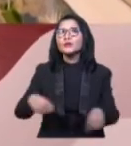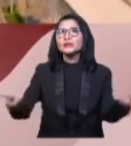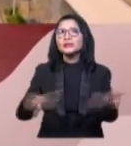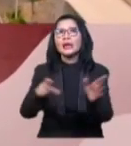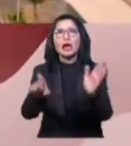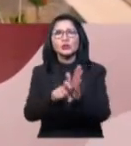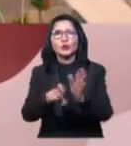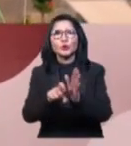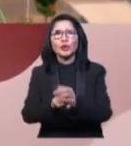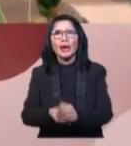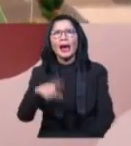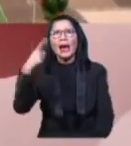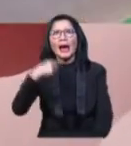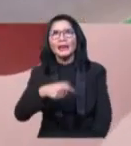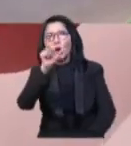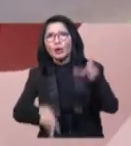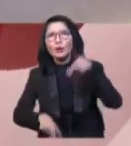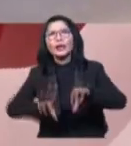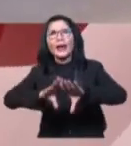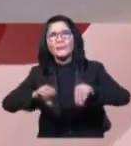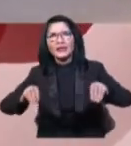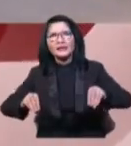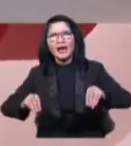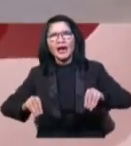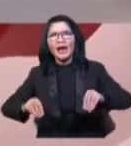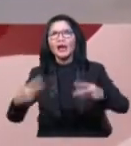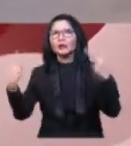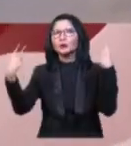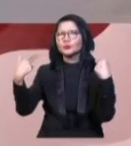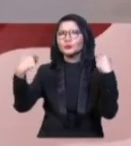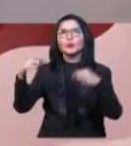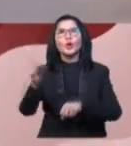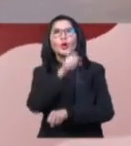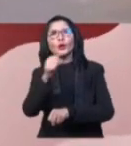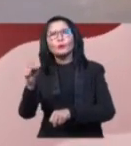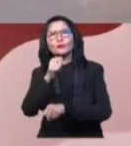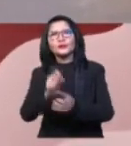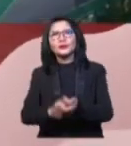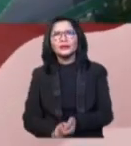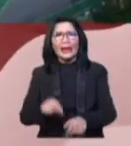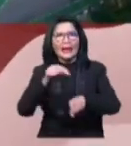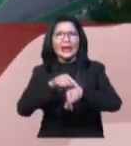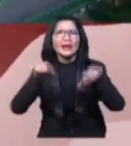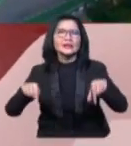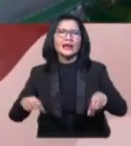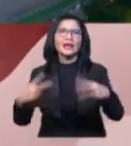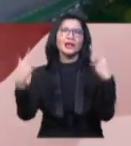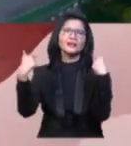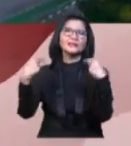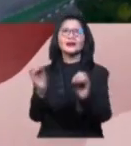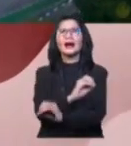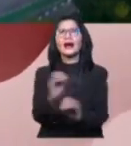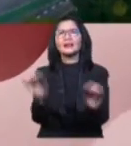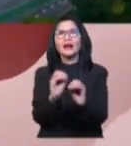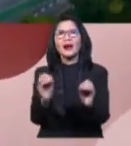contohnya. Ada kru di belakang panggung yang bergantung dari event, tapi lagi pandemi gini mana